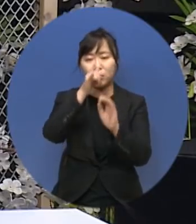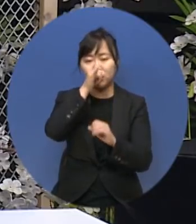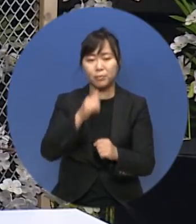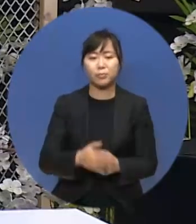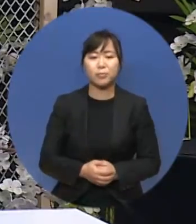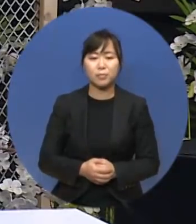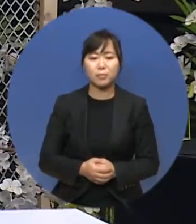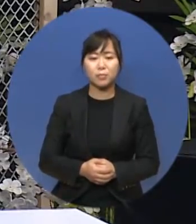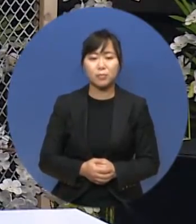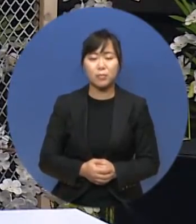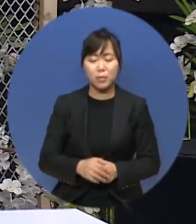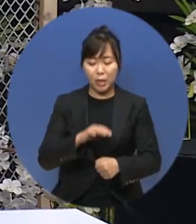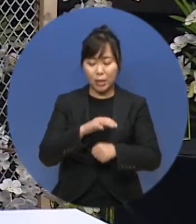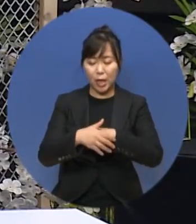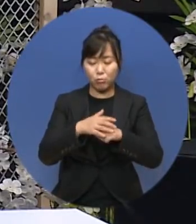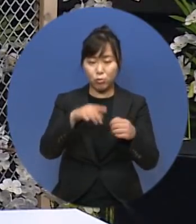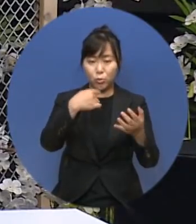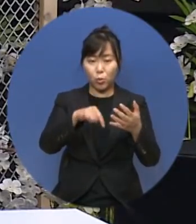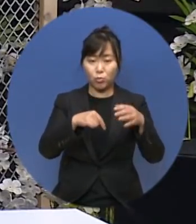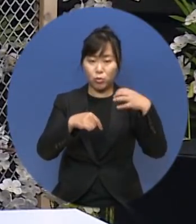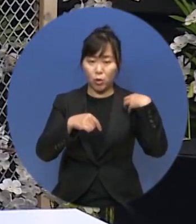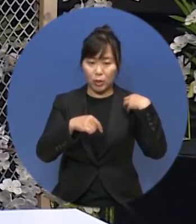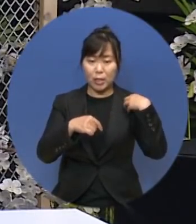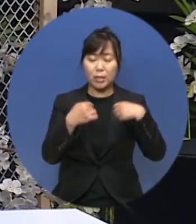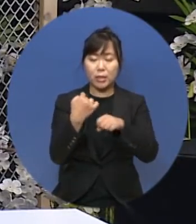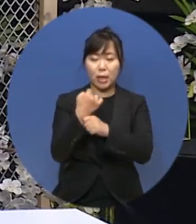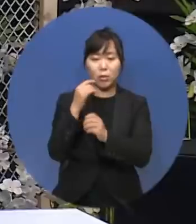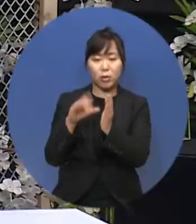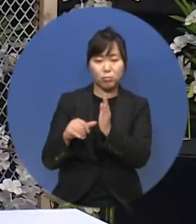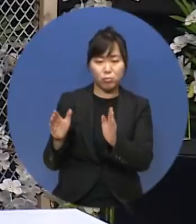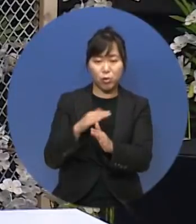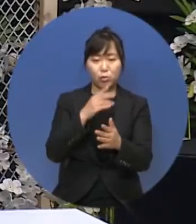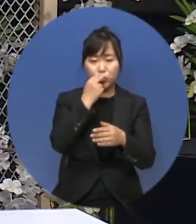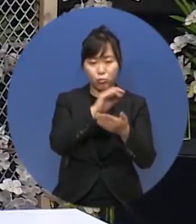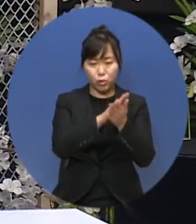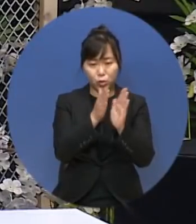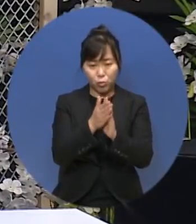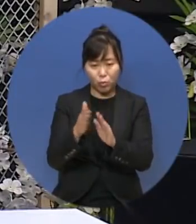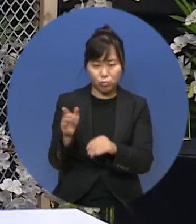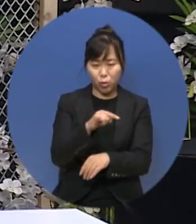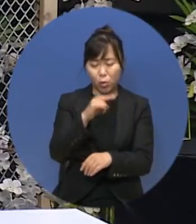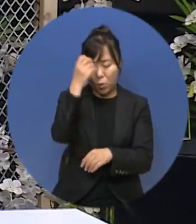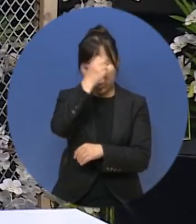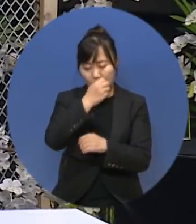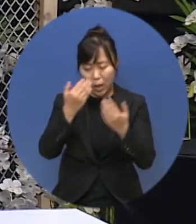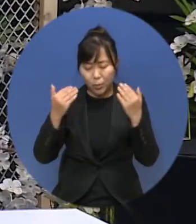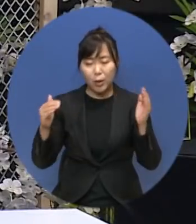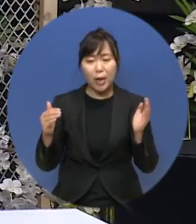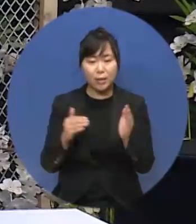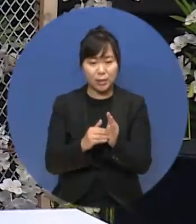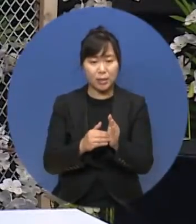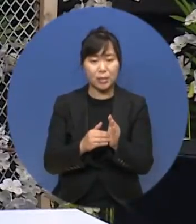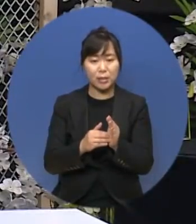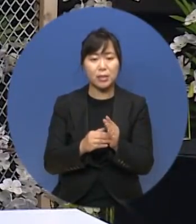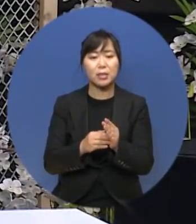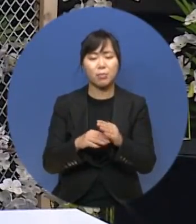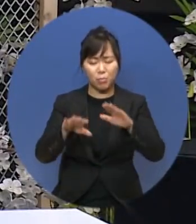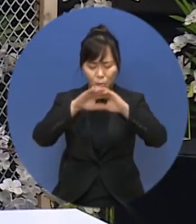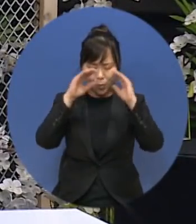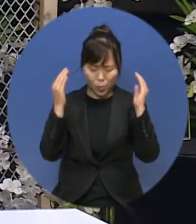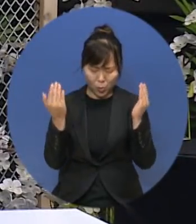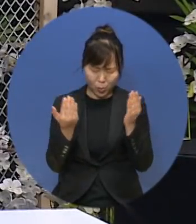이어졌습니다. 이는 대구교육청이 작년부터 유치원으로부터 고등학교에 이르기까지